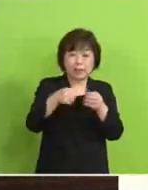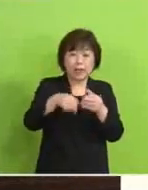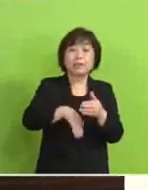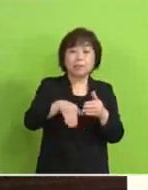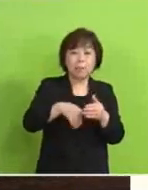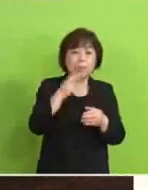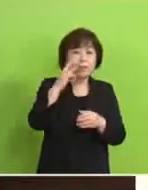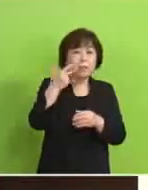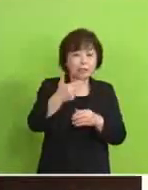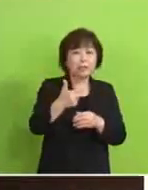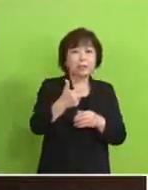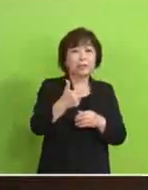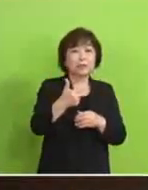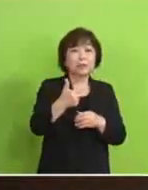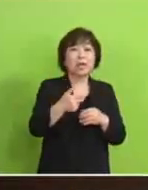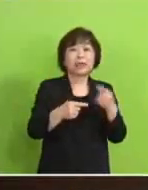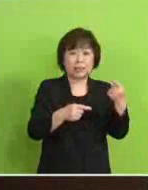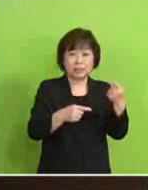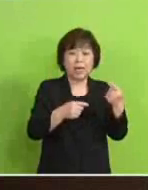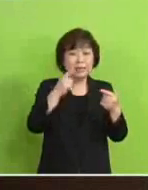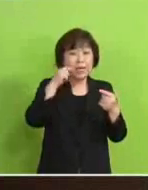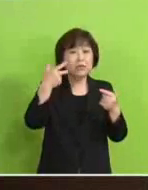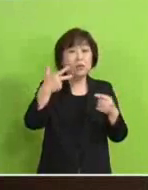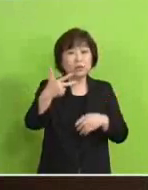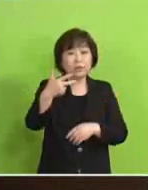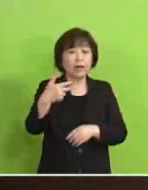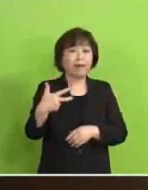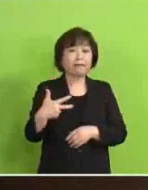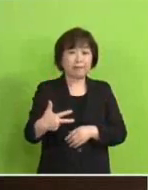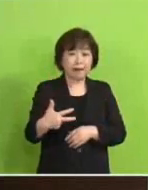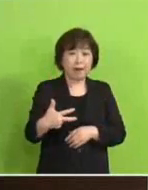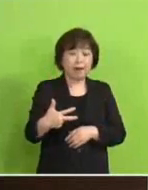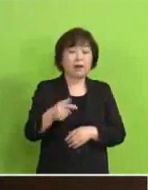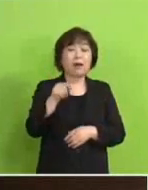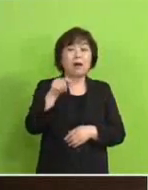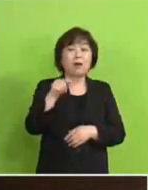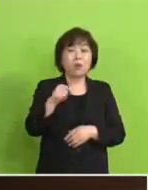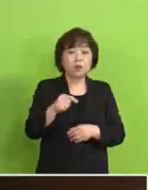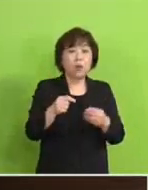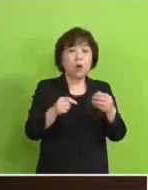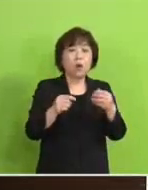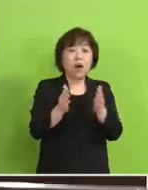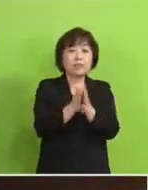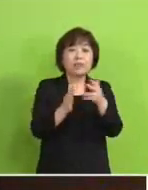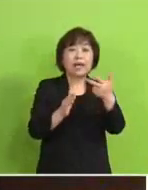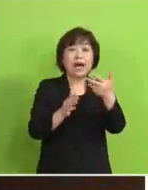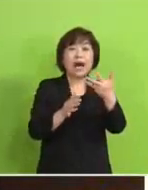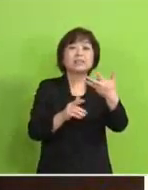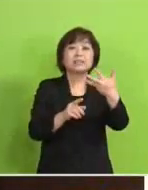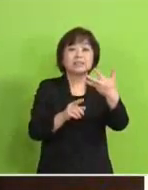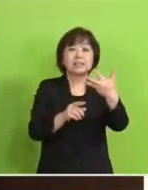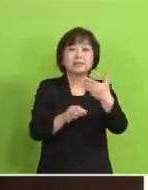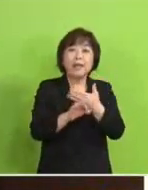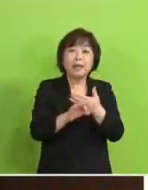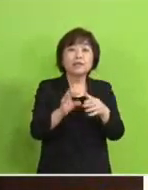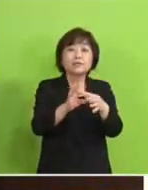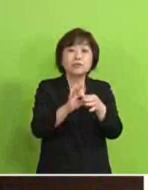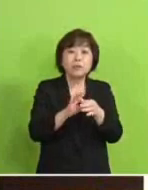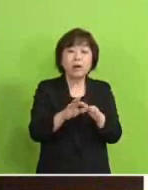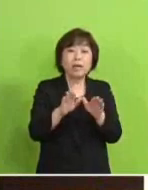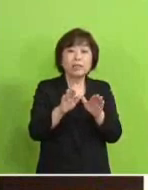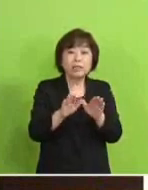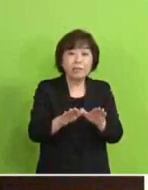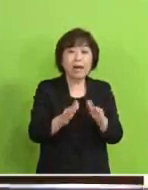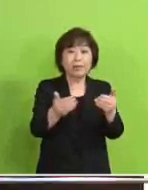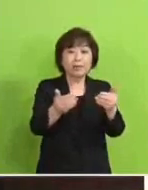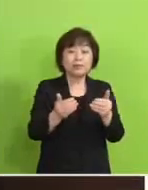山保健所の1事例と西条保健所の7事例、この8事例につきましては、現時